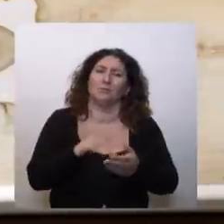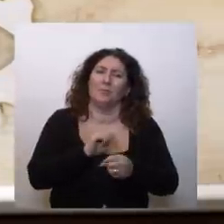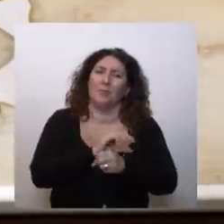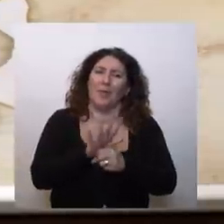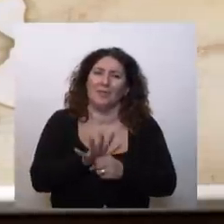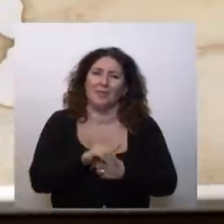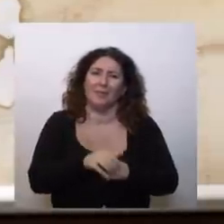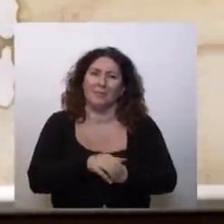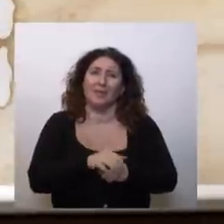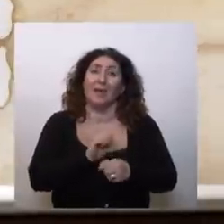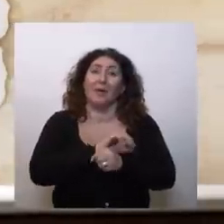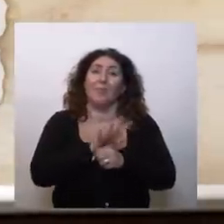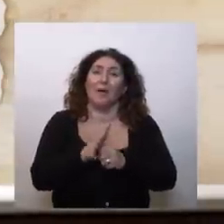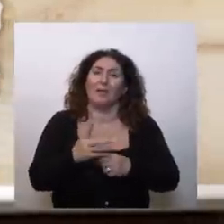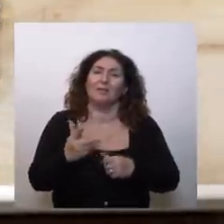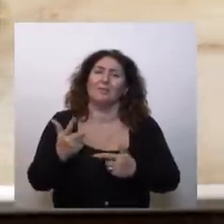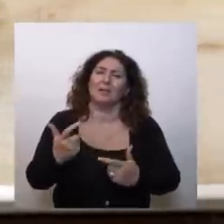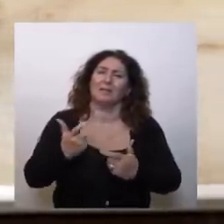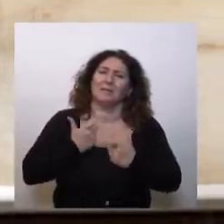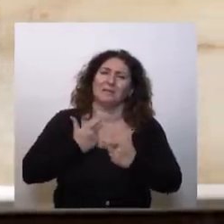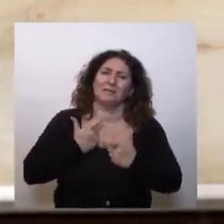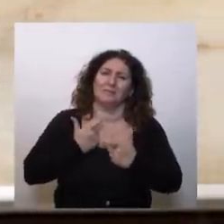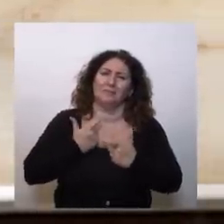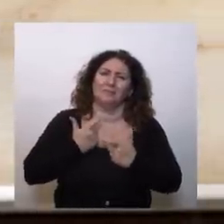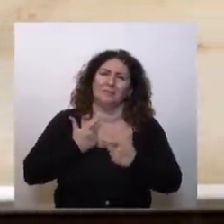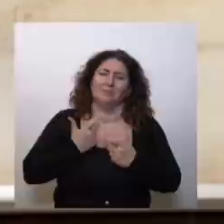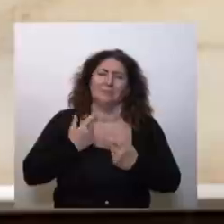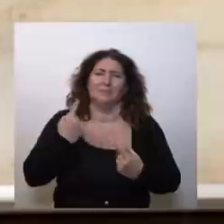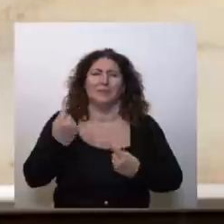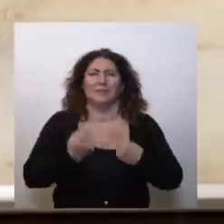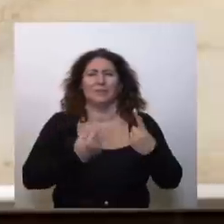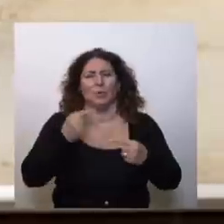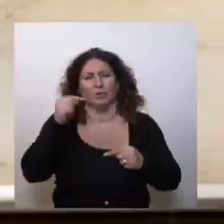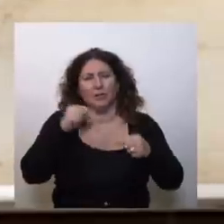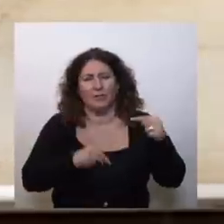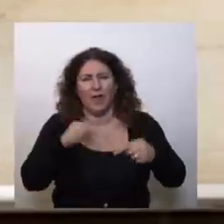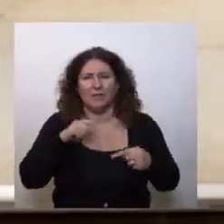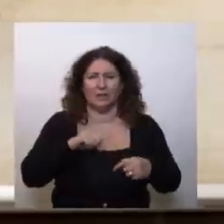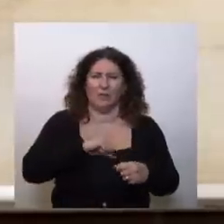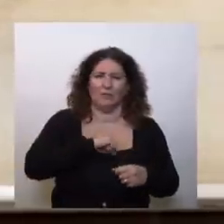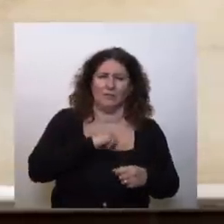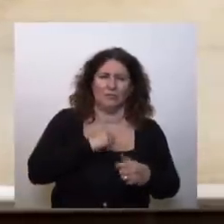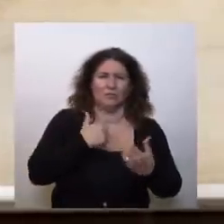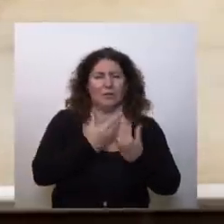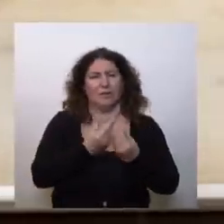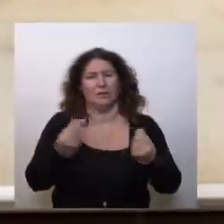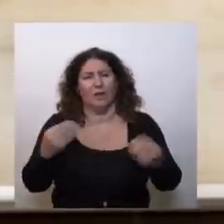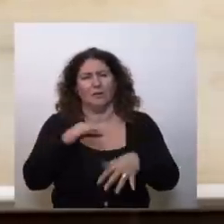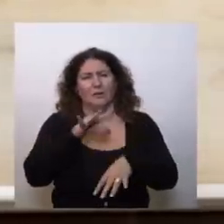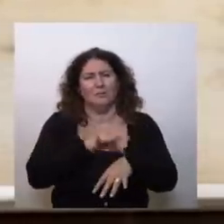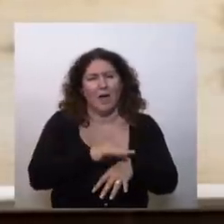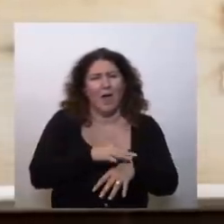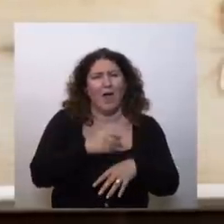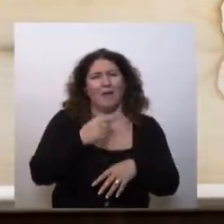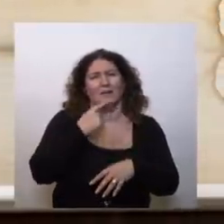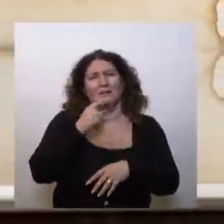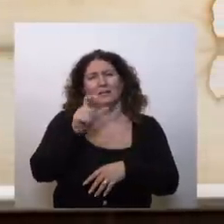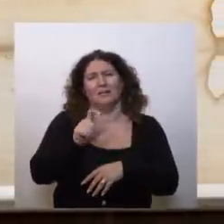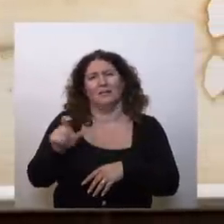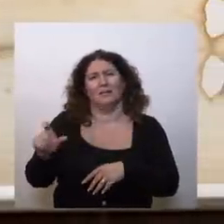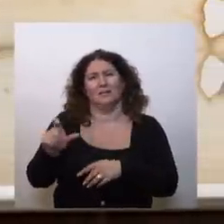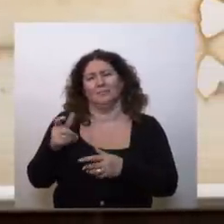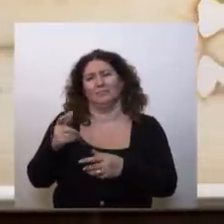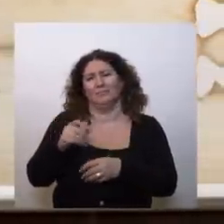ci obbliga a gestire una realtà faticosa e di sofferenza per molti ammalati e soggetti al